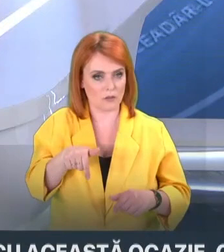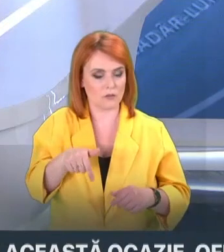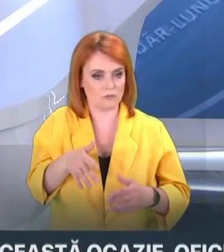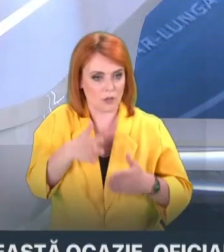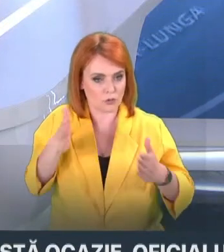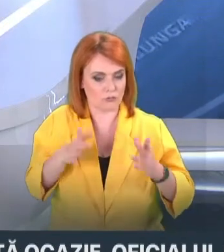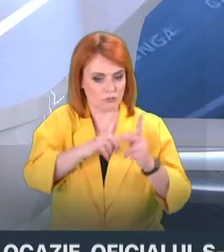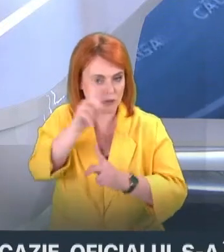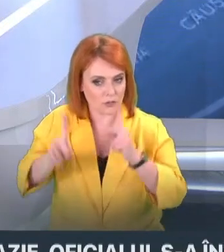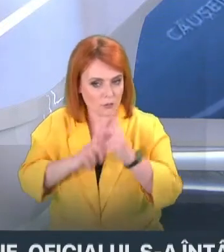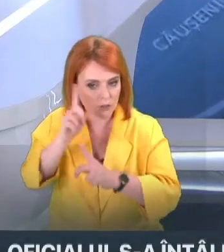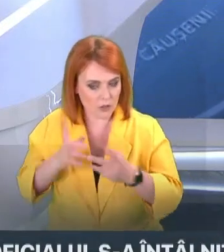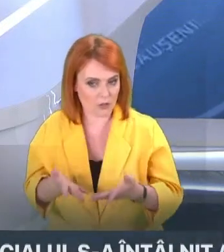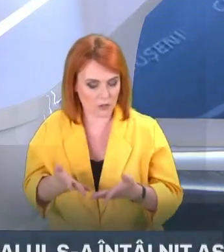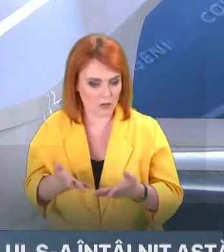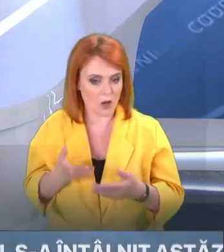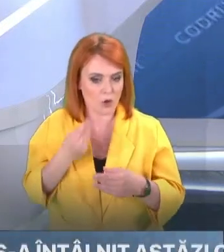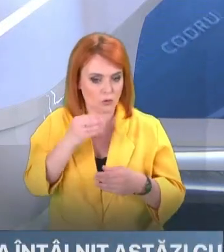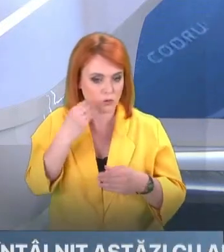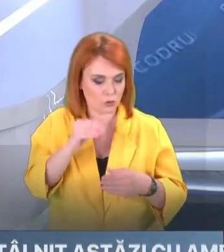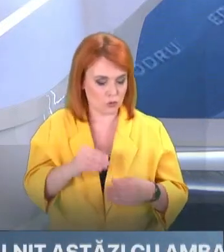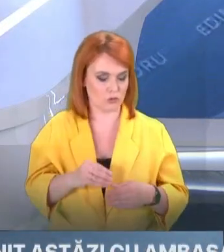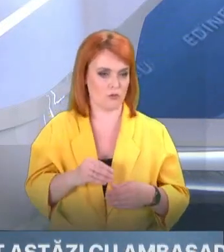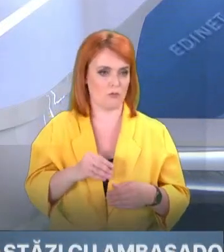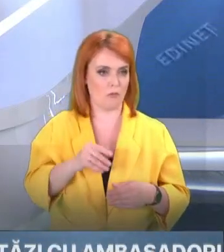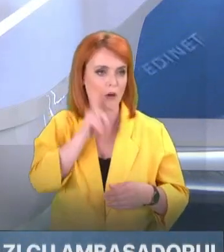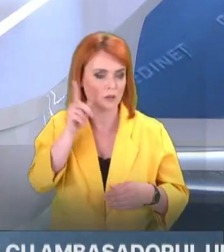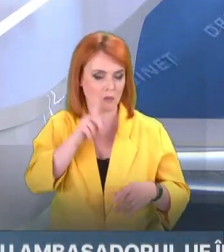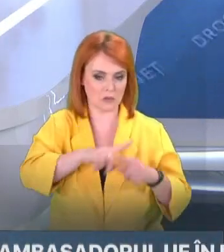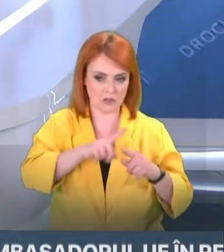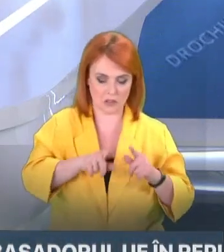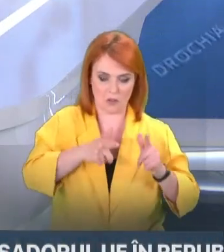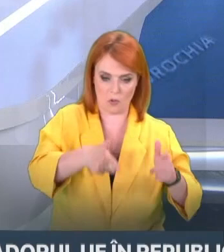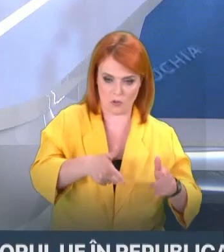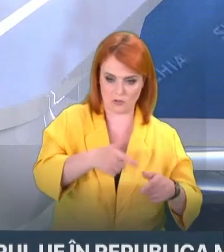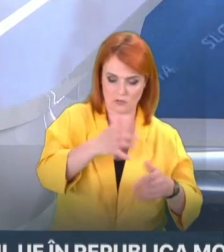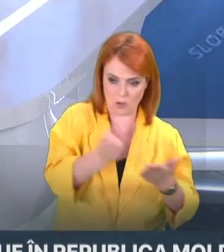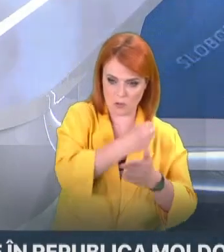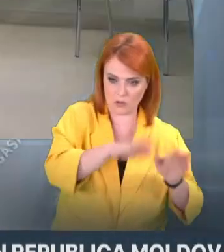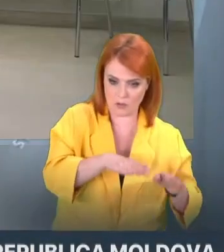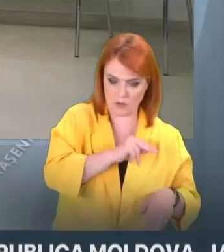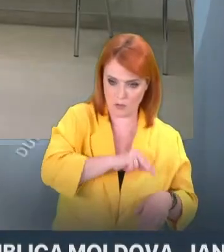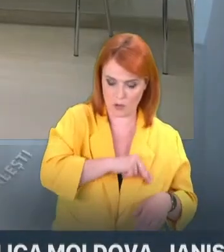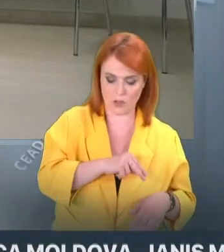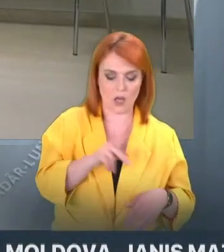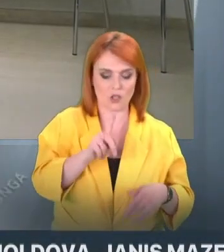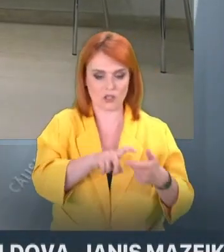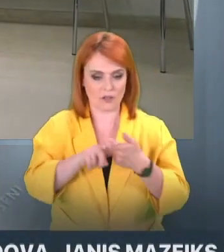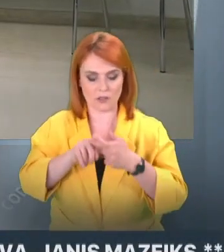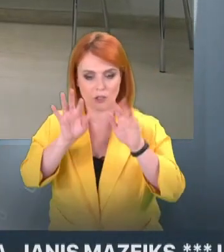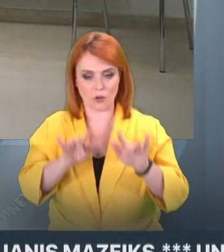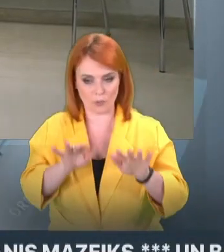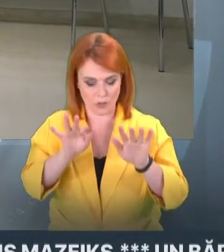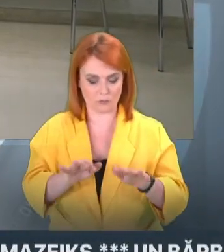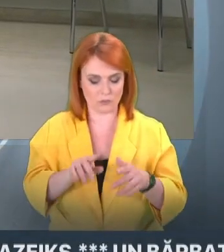ca tinerii să-și găsească un loc de muncă în acest domeniu? Cât de atractiv e? Este un sector, telecomunicațiile și IT, este un sector de